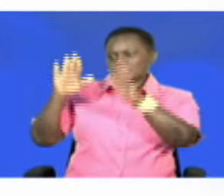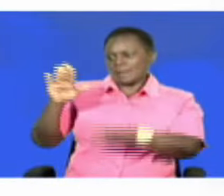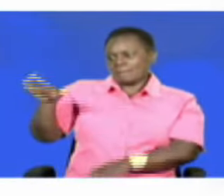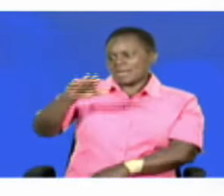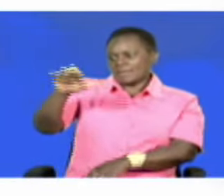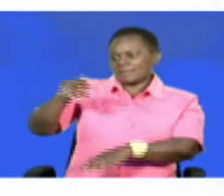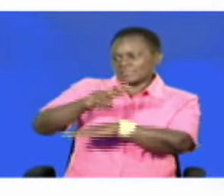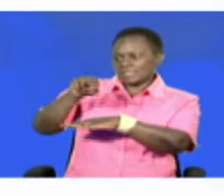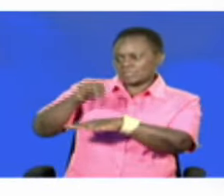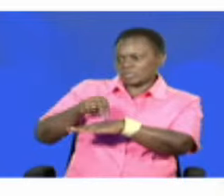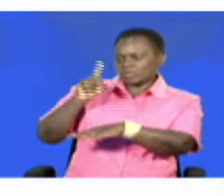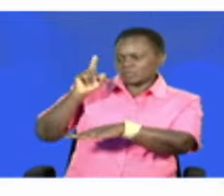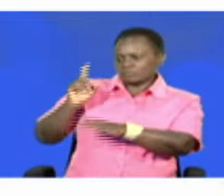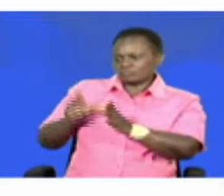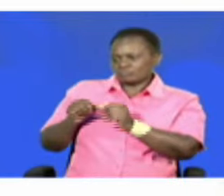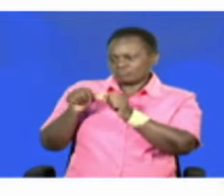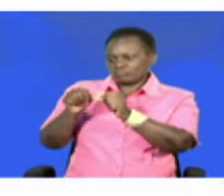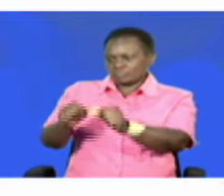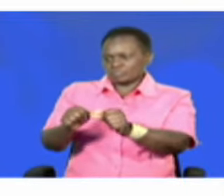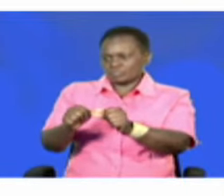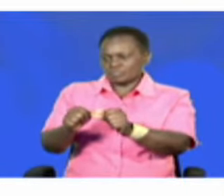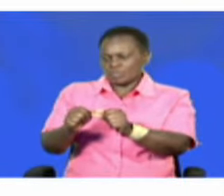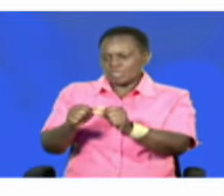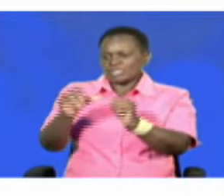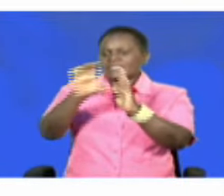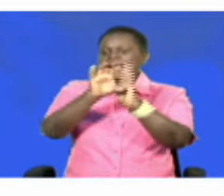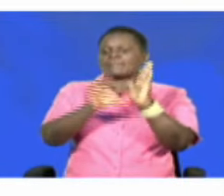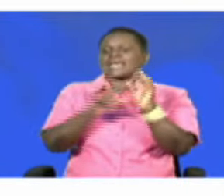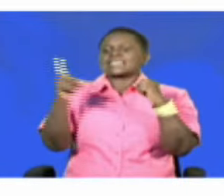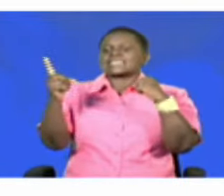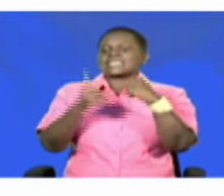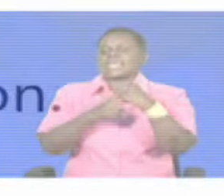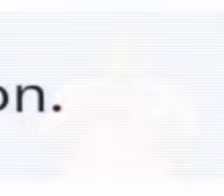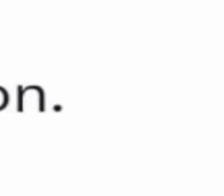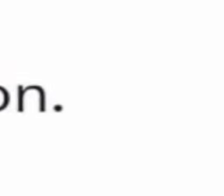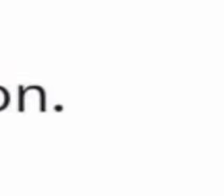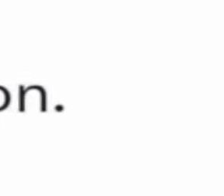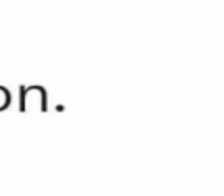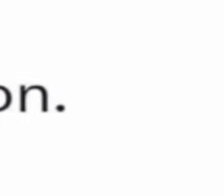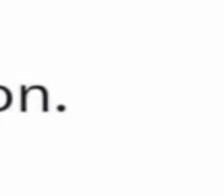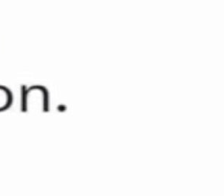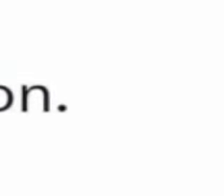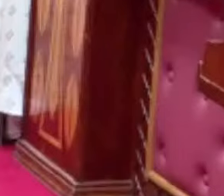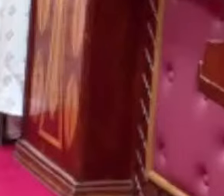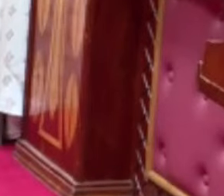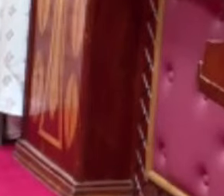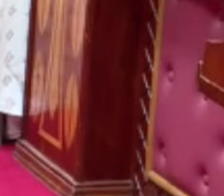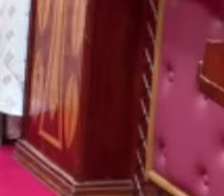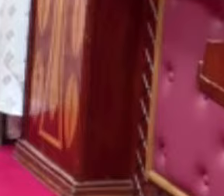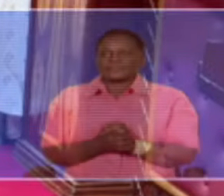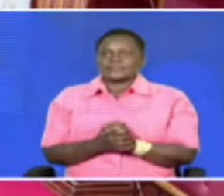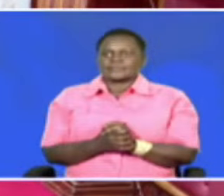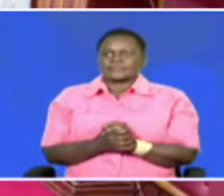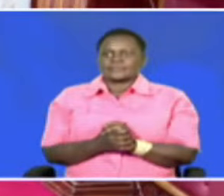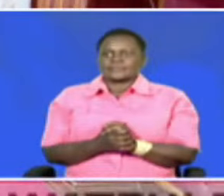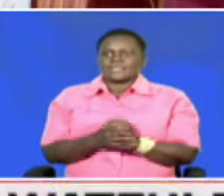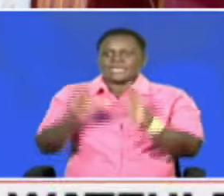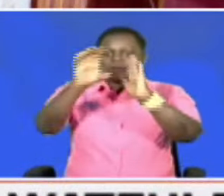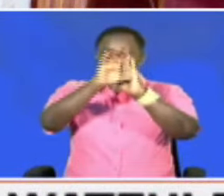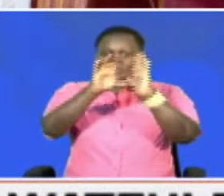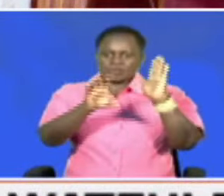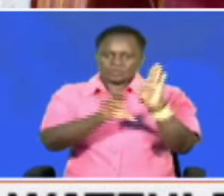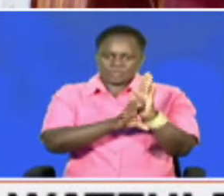la kitaifa katika kudumisha sura ya sita ya katiba ya Kenya. Mwisho wa nukuu. Sura ya sita ya